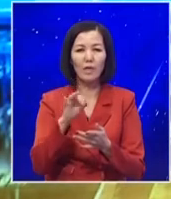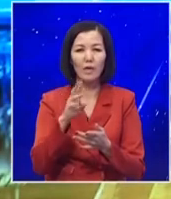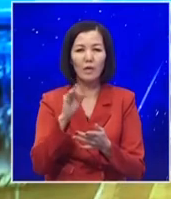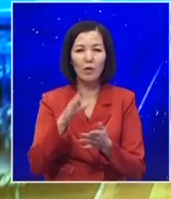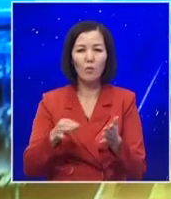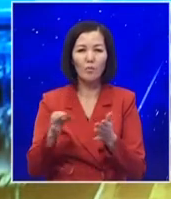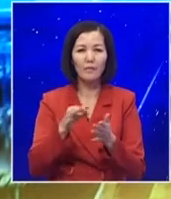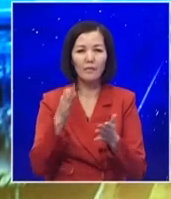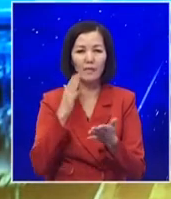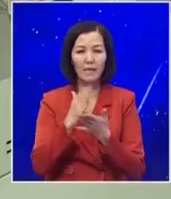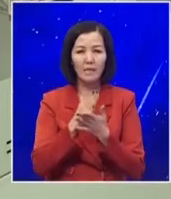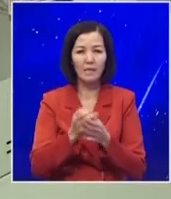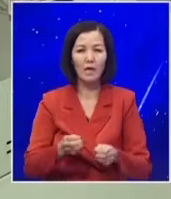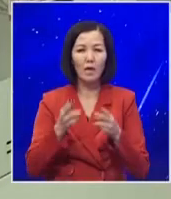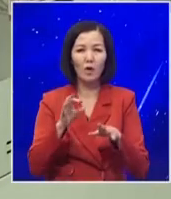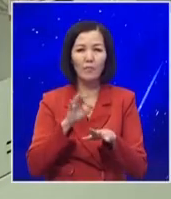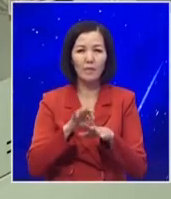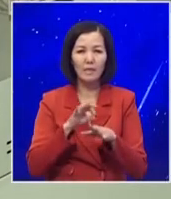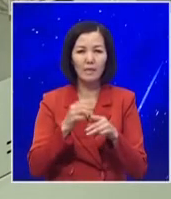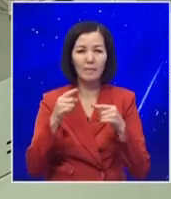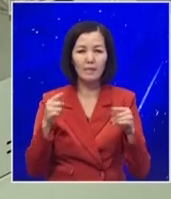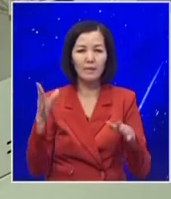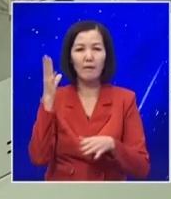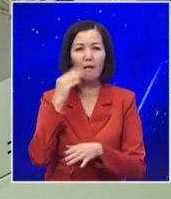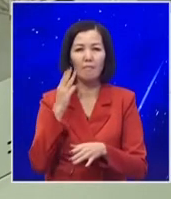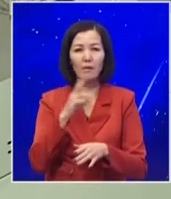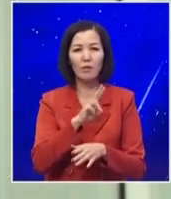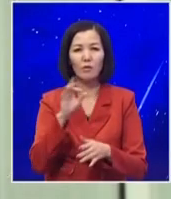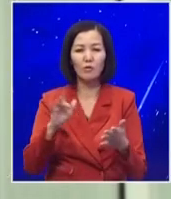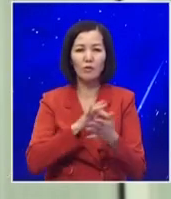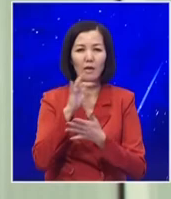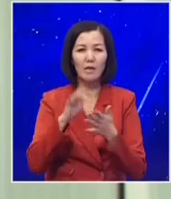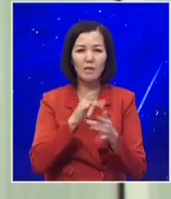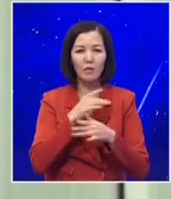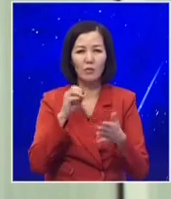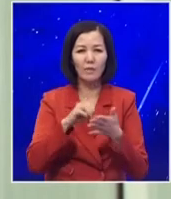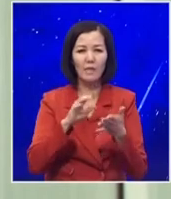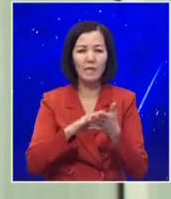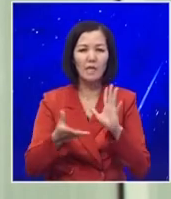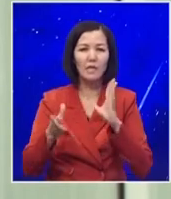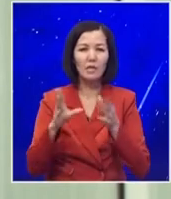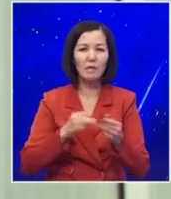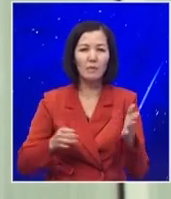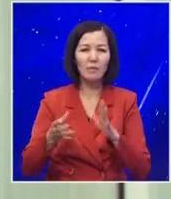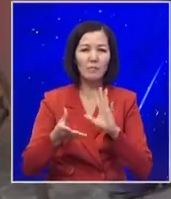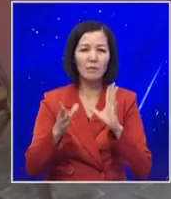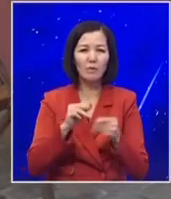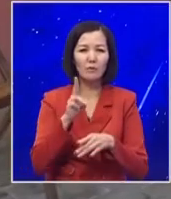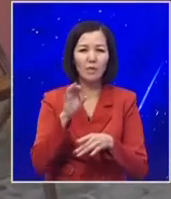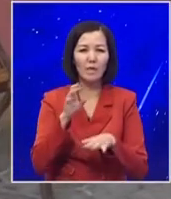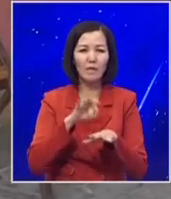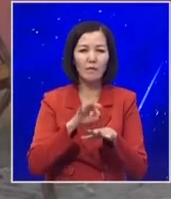облысынан анықталып отыр. Қауіпті дерт мұнан өзге Алматы және Нұр-Сұлтан қаласында көп тіркелген. Жалпы республика бойынша